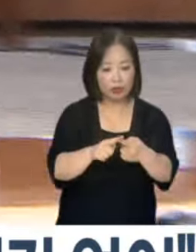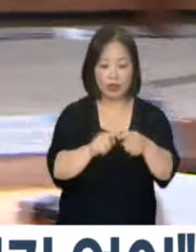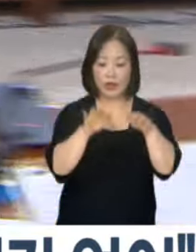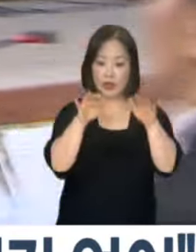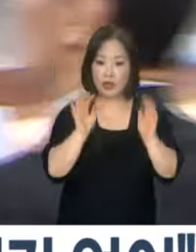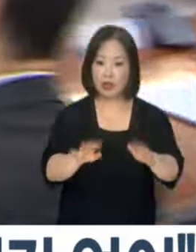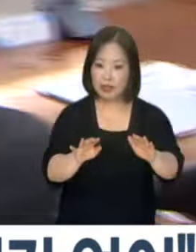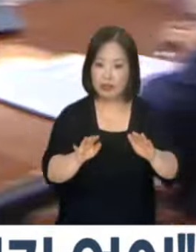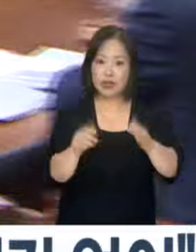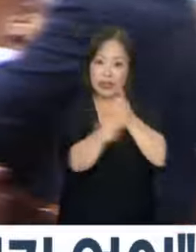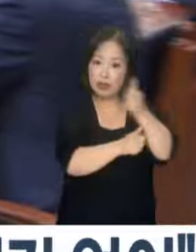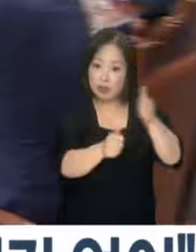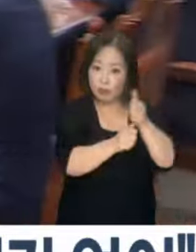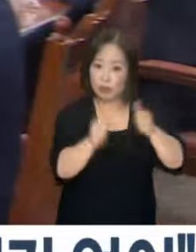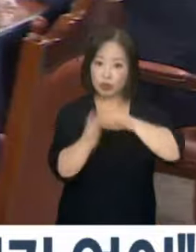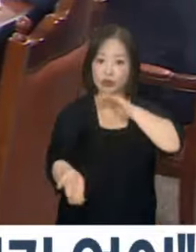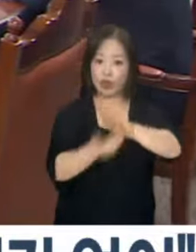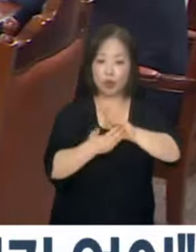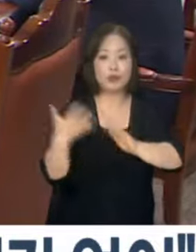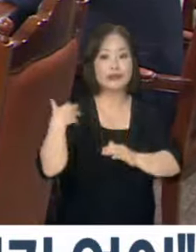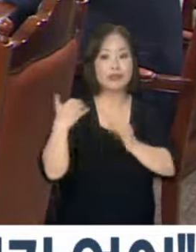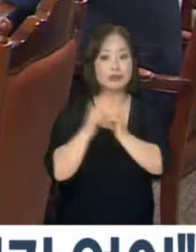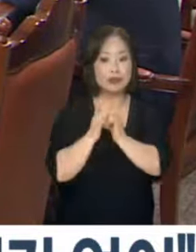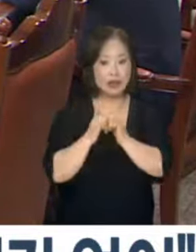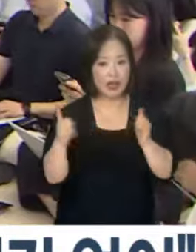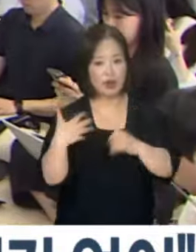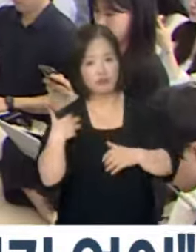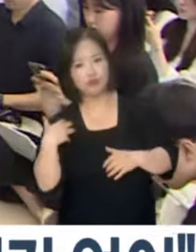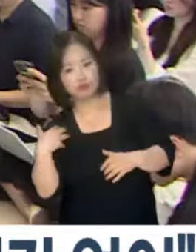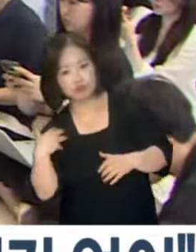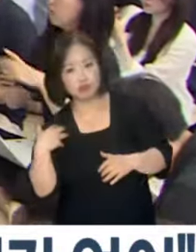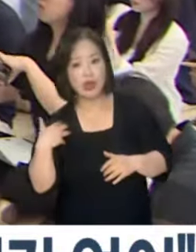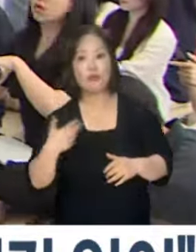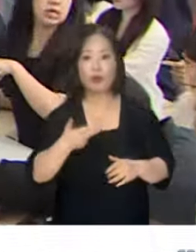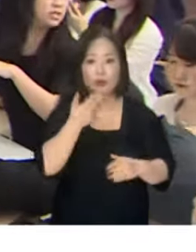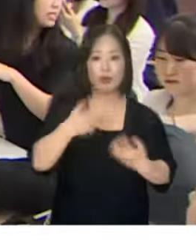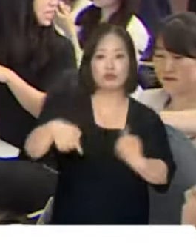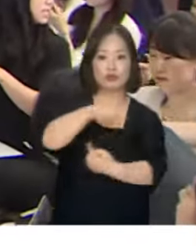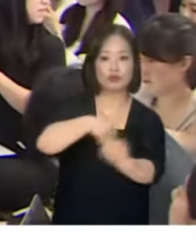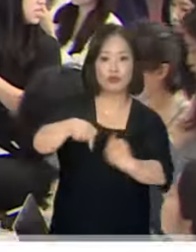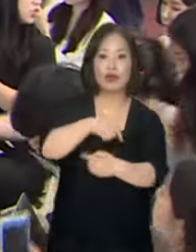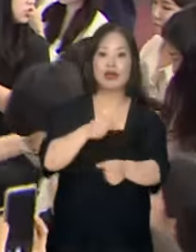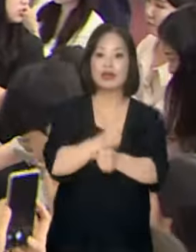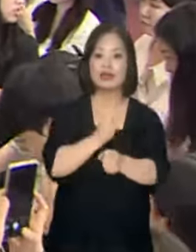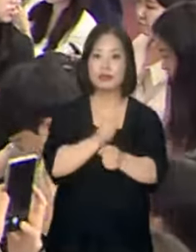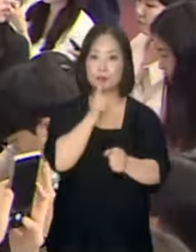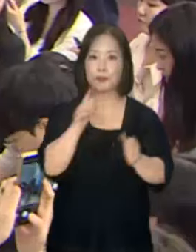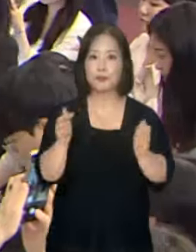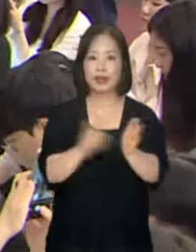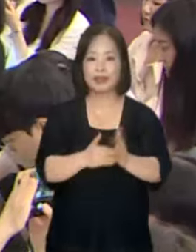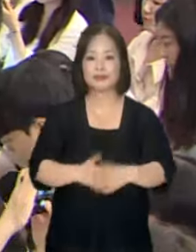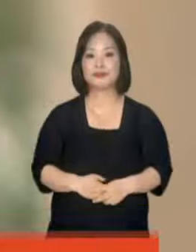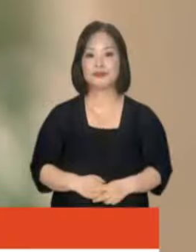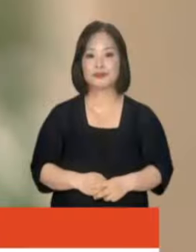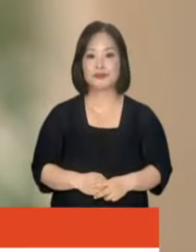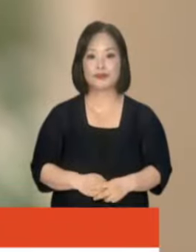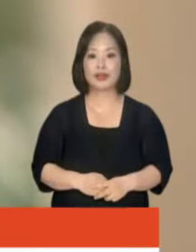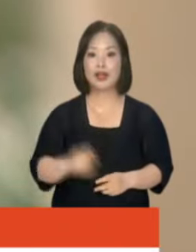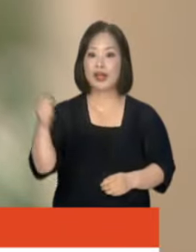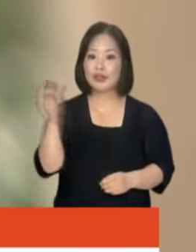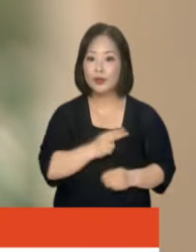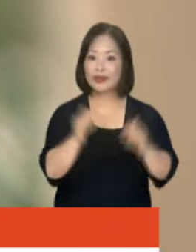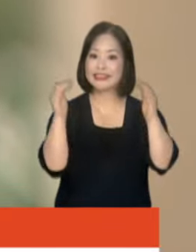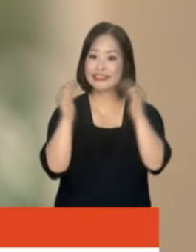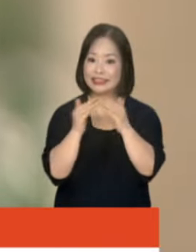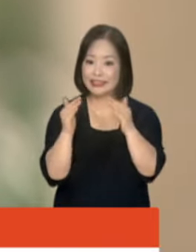없다며 임원이나 최고위 책임자에게 부담이 될 수 있도록 운영하겠다고 강조했습니다. 이외에도